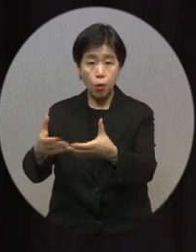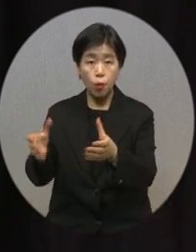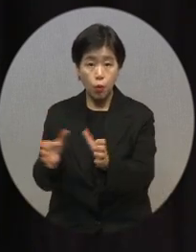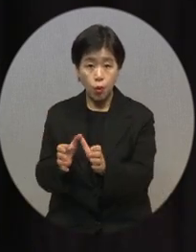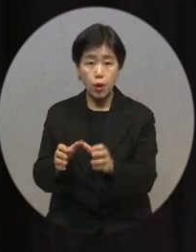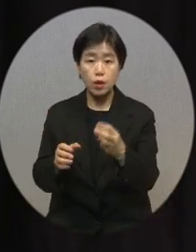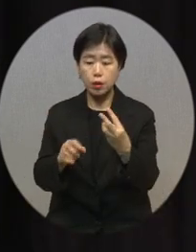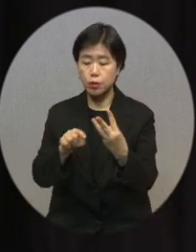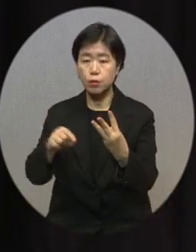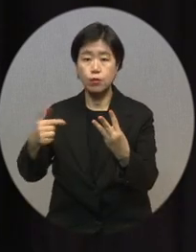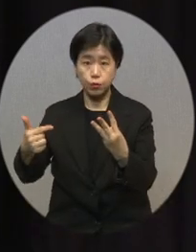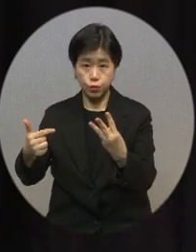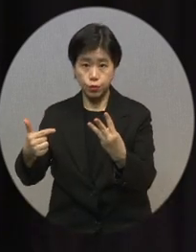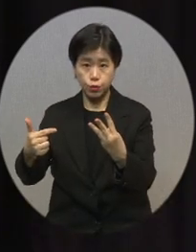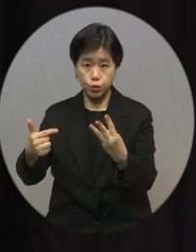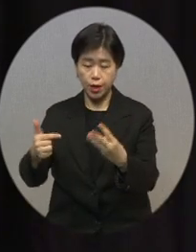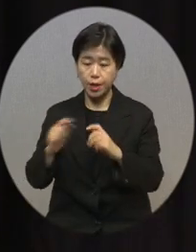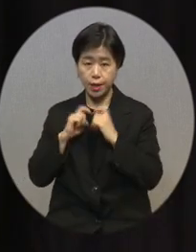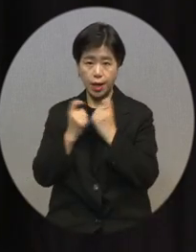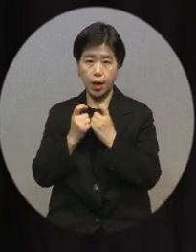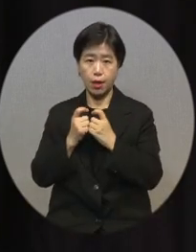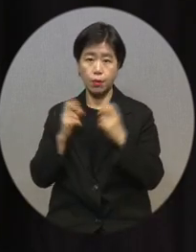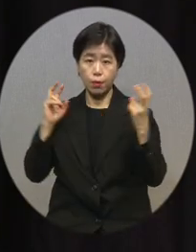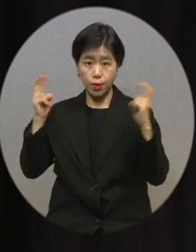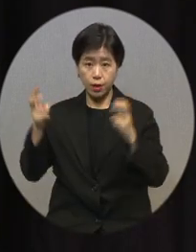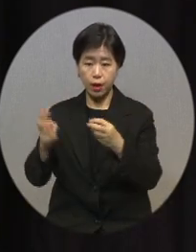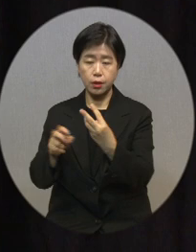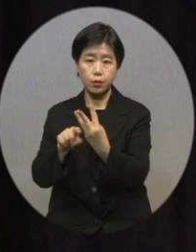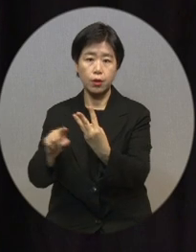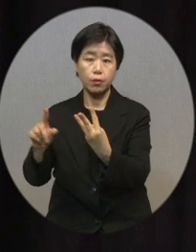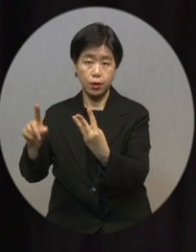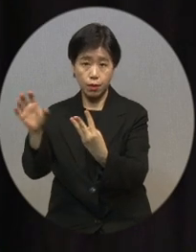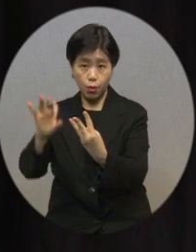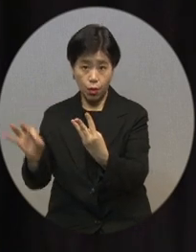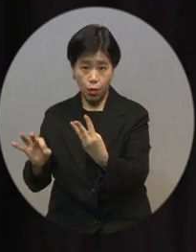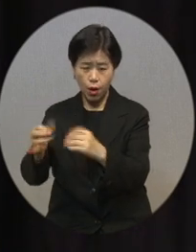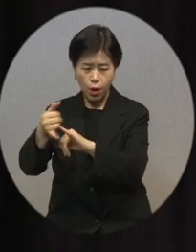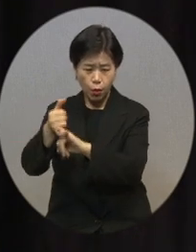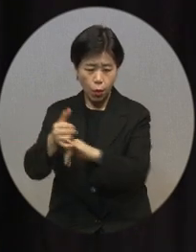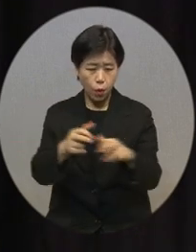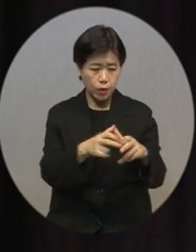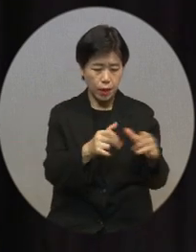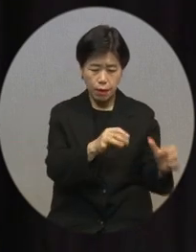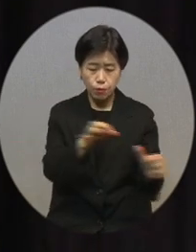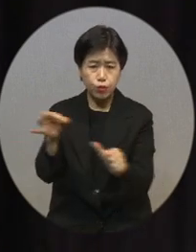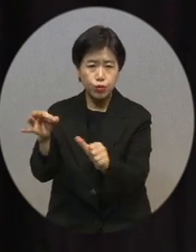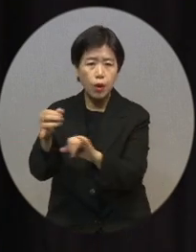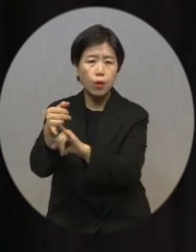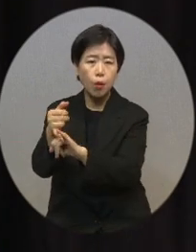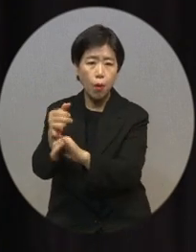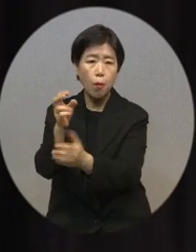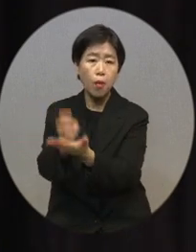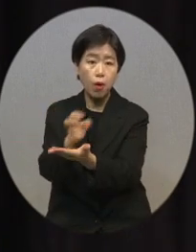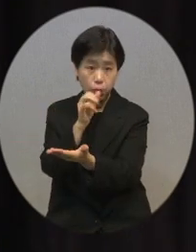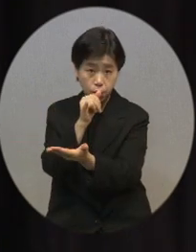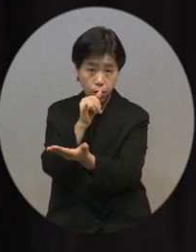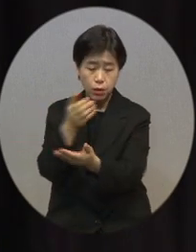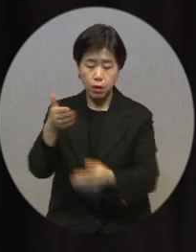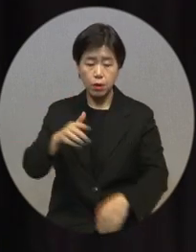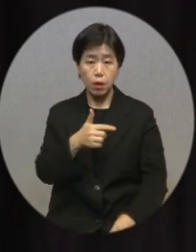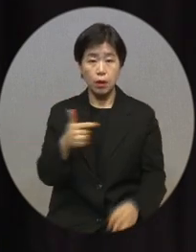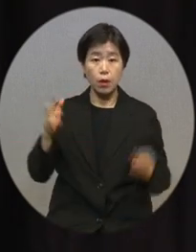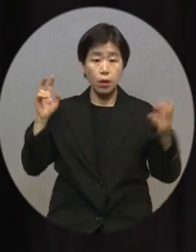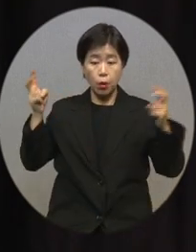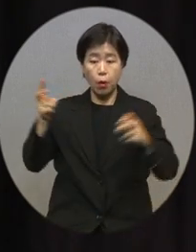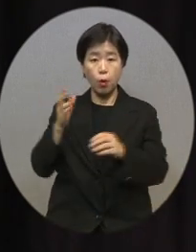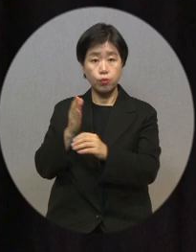3.6%, 또 민간부문이 3.1%인데요. 사실 대기업 중에도 장애인 고용에 어려움을 겪는 기업이